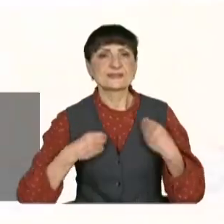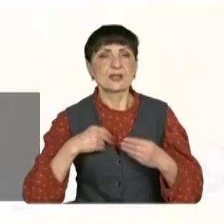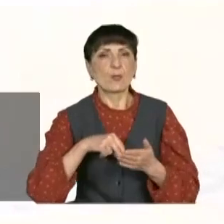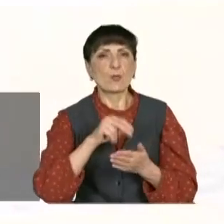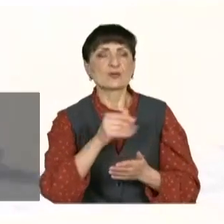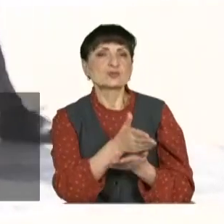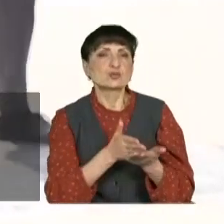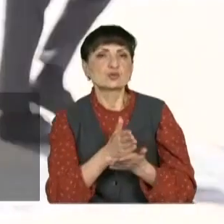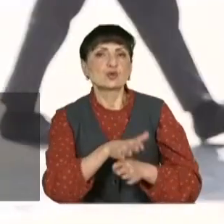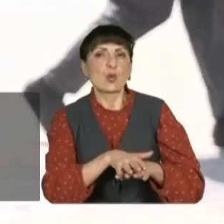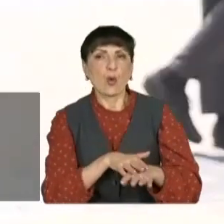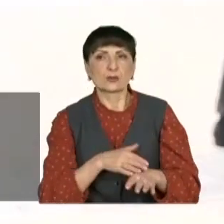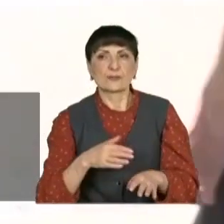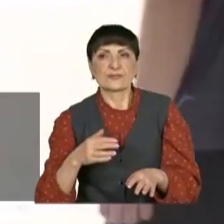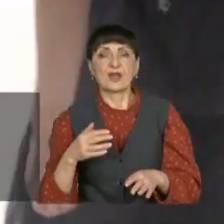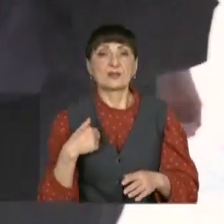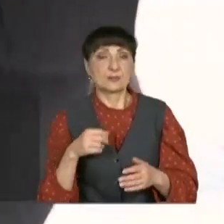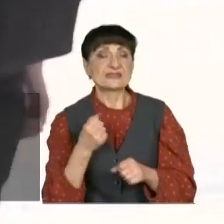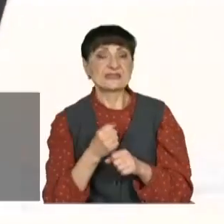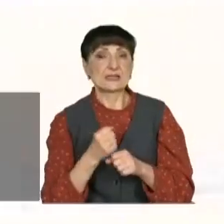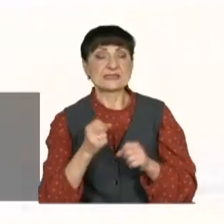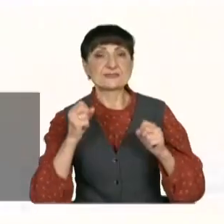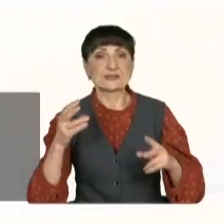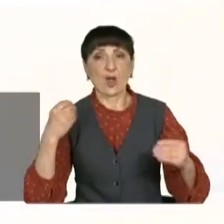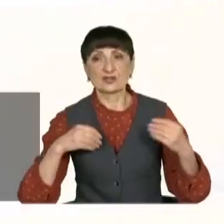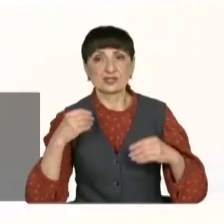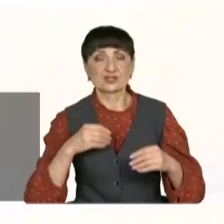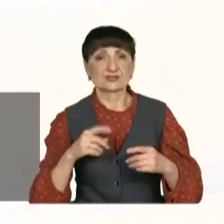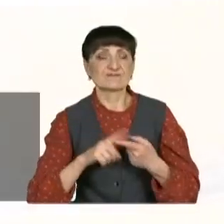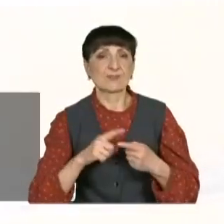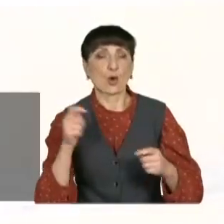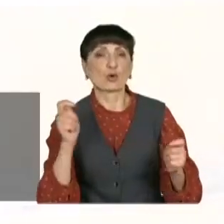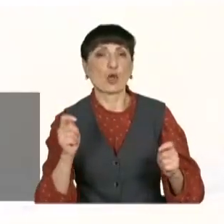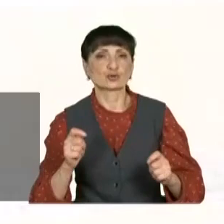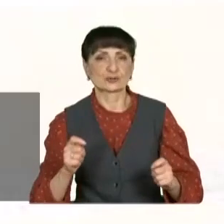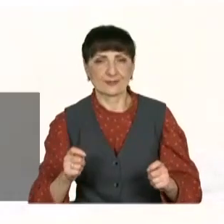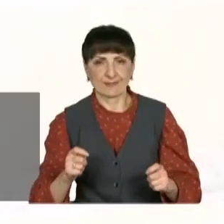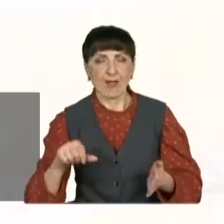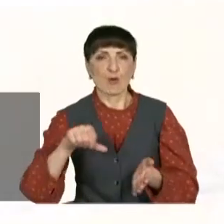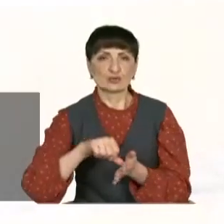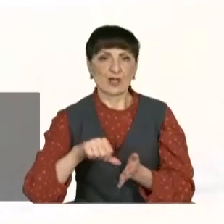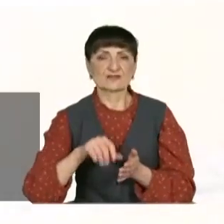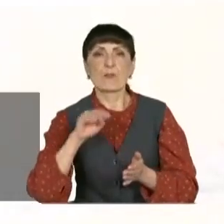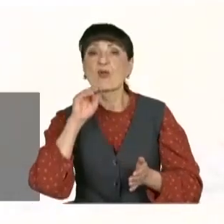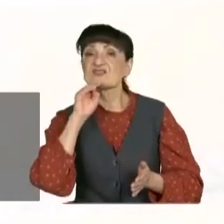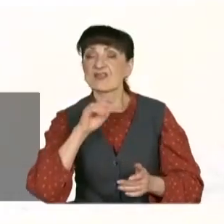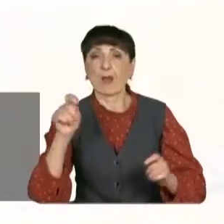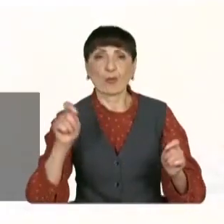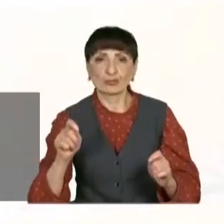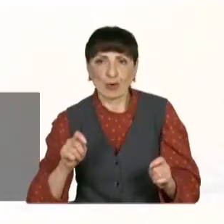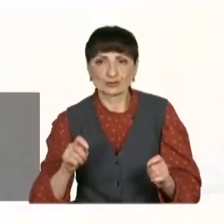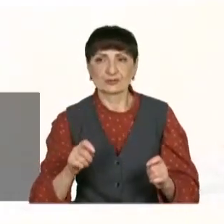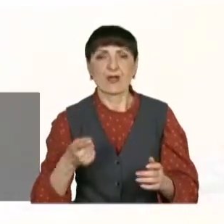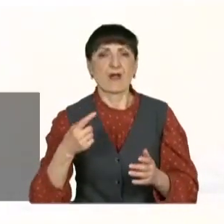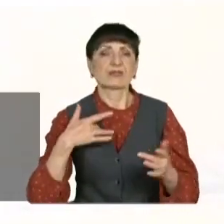создали этих мусор гов с помощью художников мы проводили Open Call и участвовали профессиональные художники урбанисты